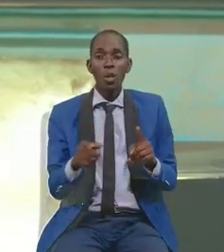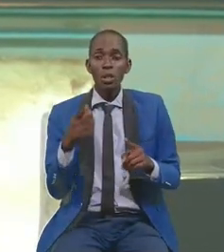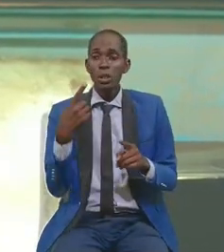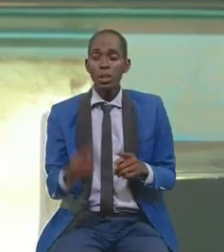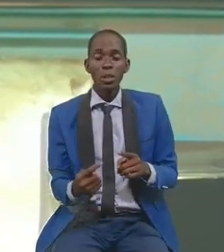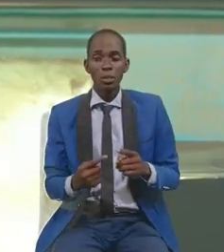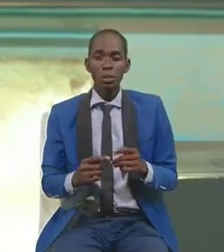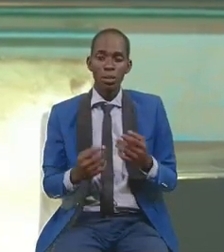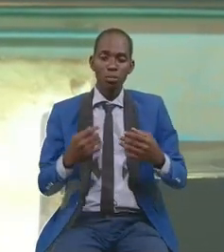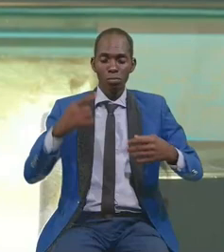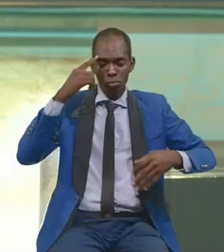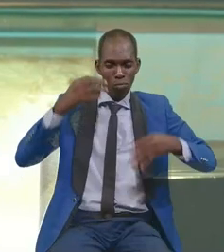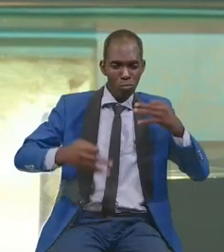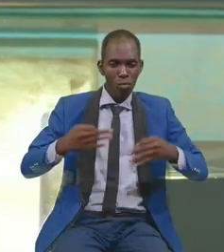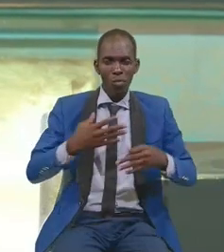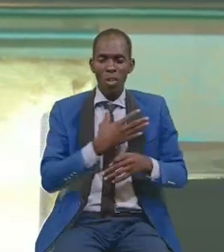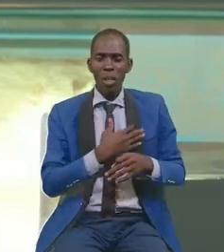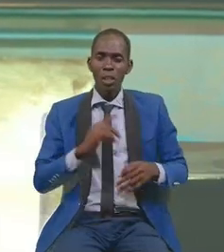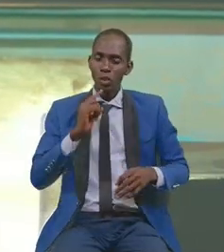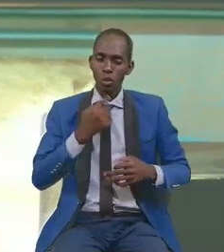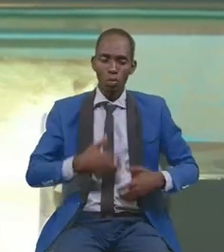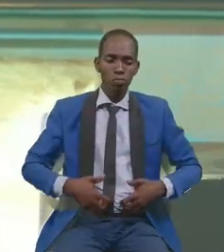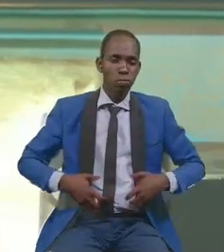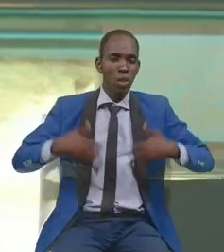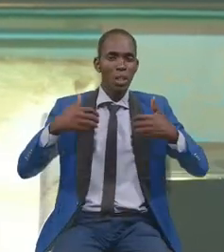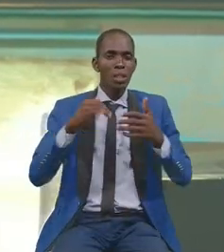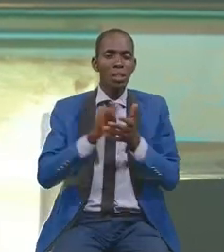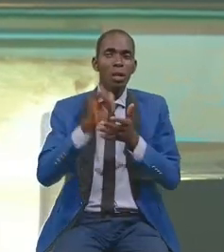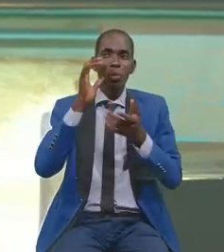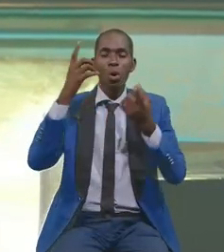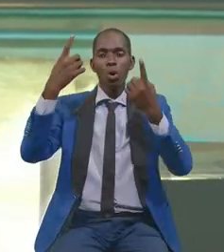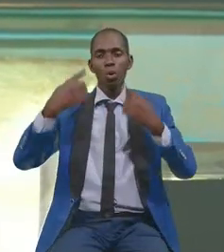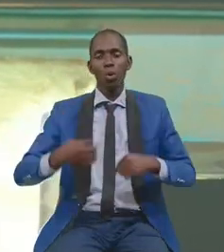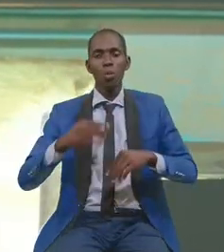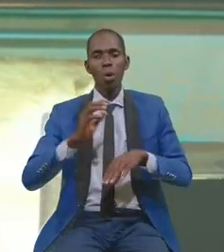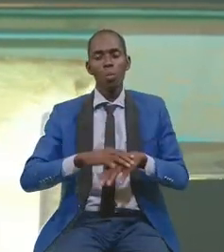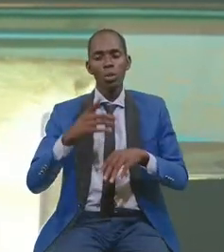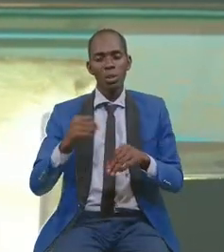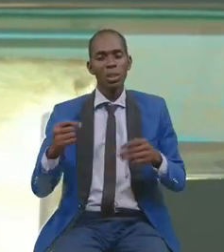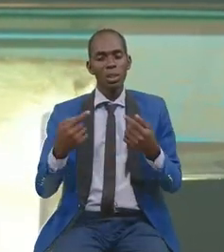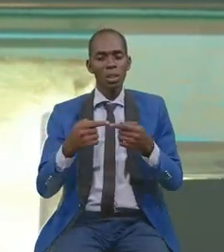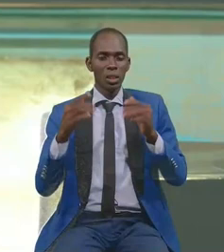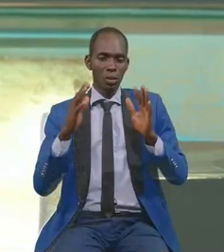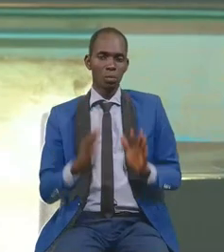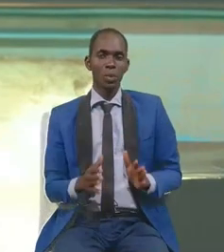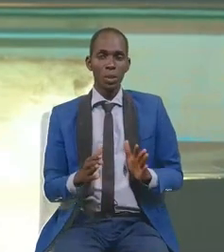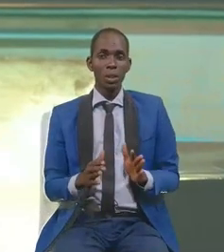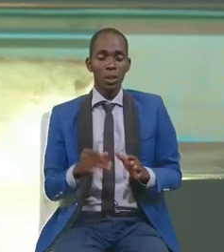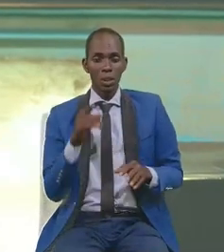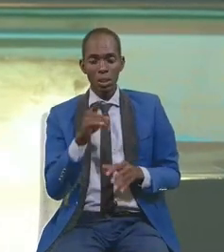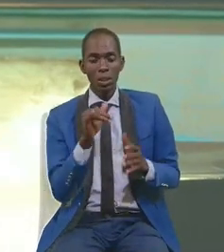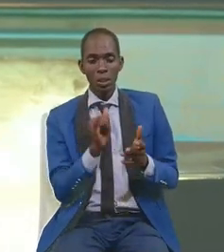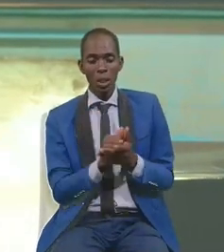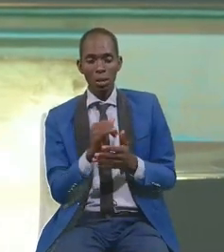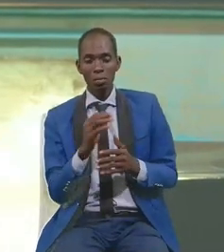et l'ardeur d'un feu qui dévorera les rebelles. Celui qui a violé la loi